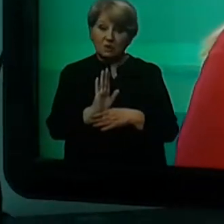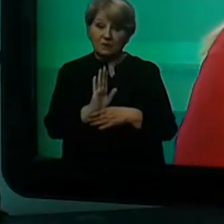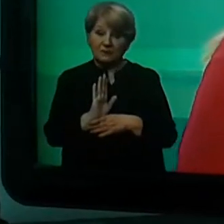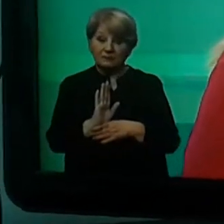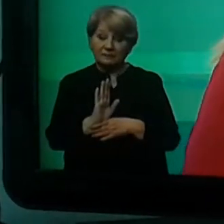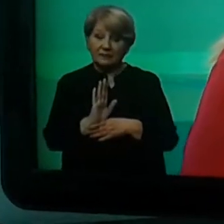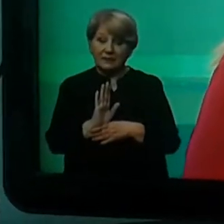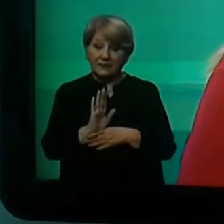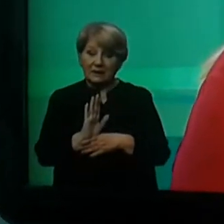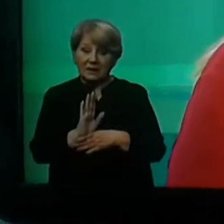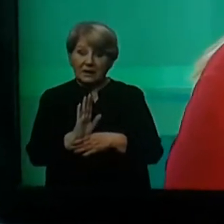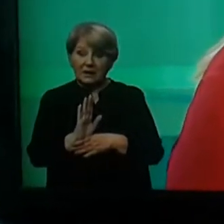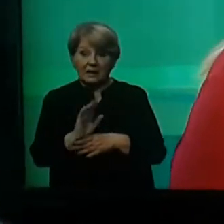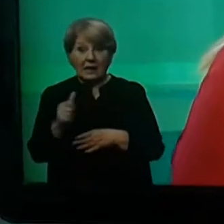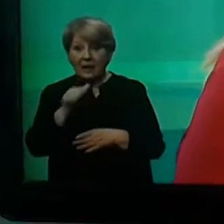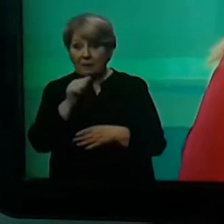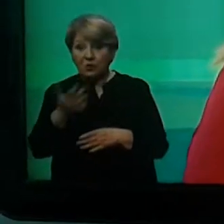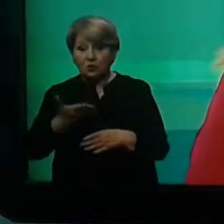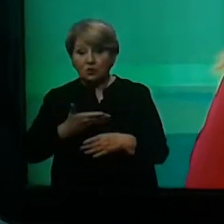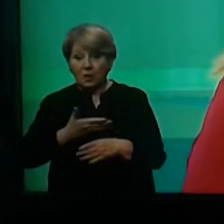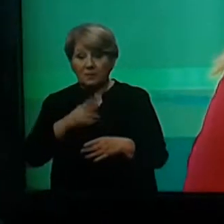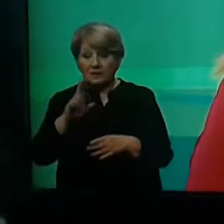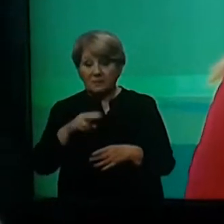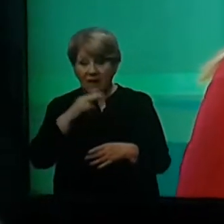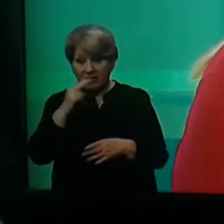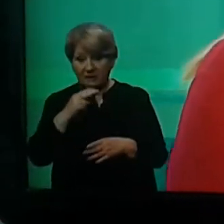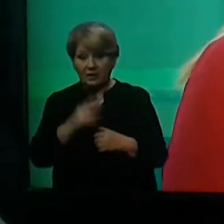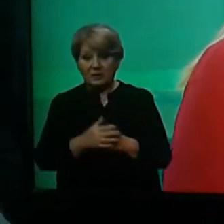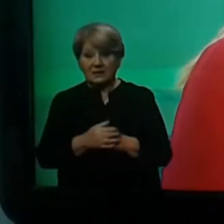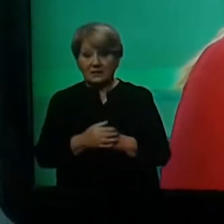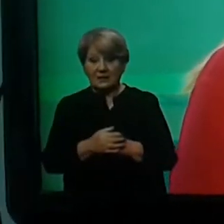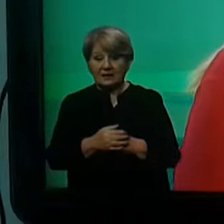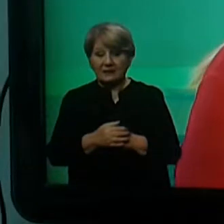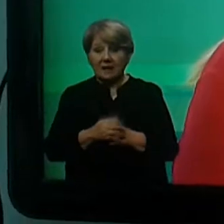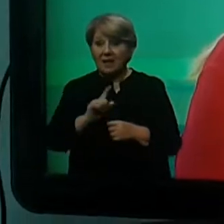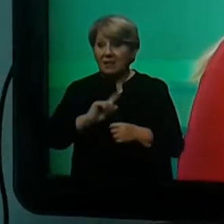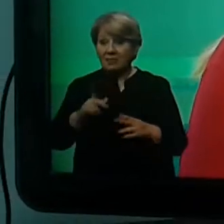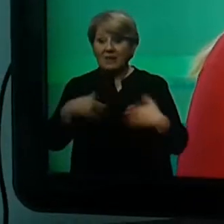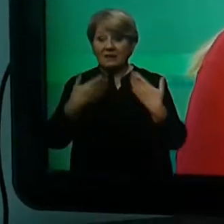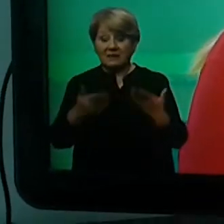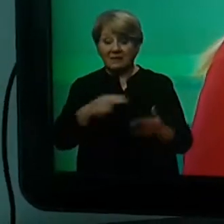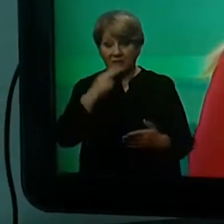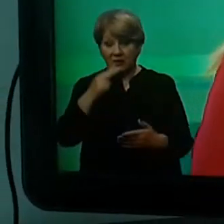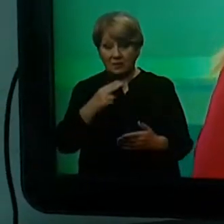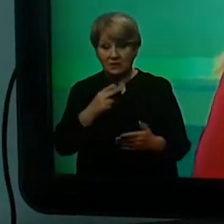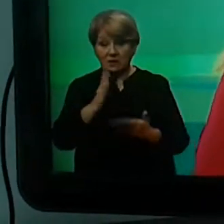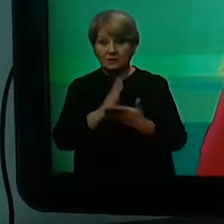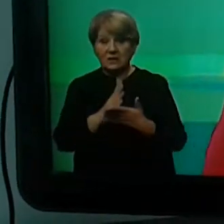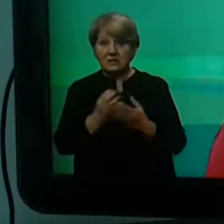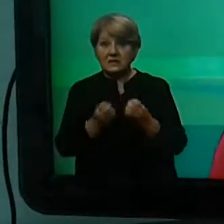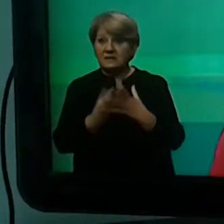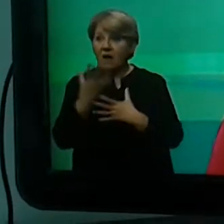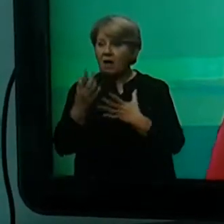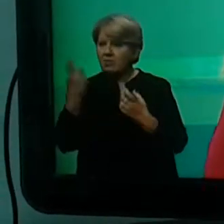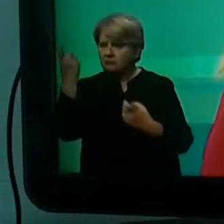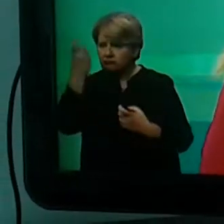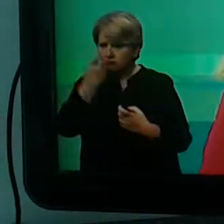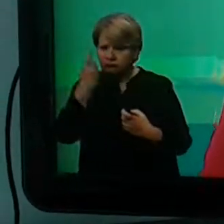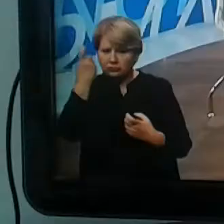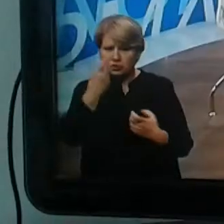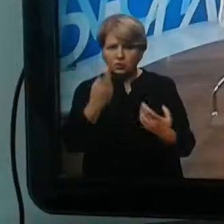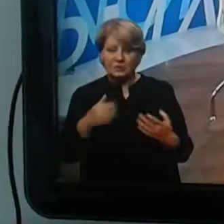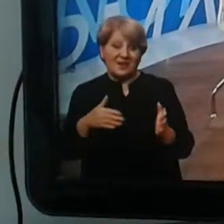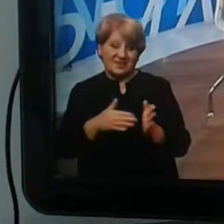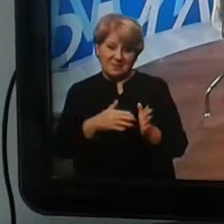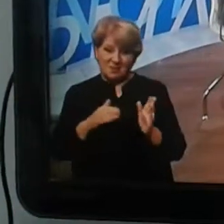možda su im uskraćene informacije na odgovarajući način. Kad ne date informaciju, onda to uvijek stvara neku sumnju, iako sumnje ne